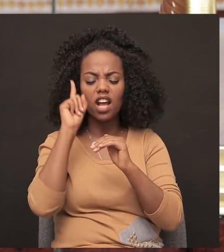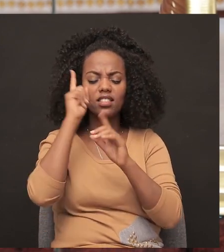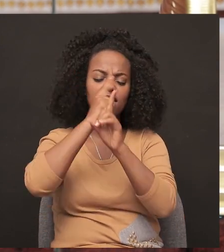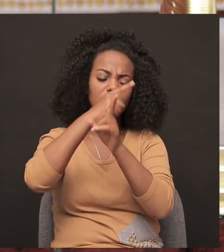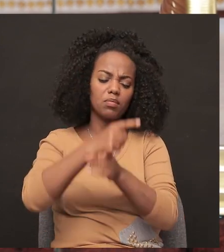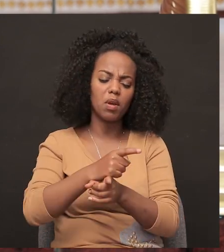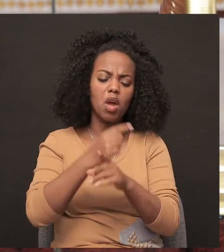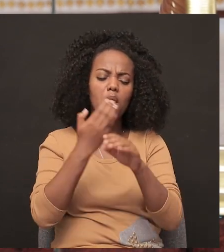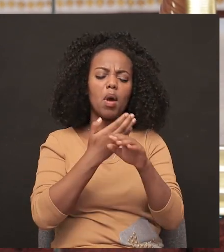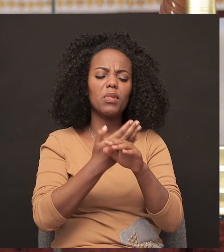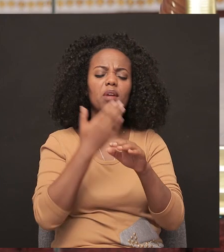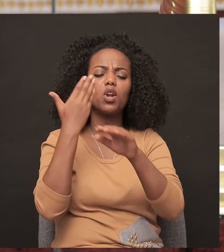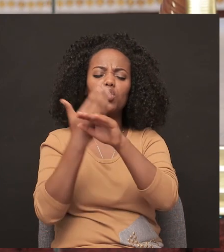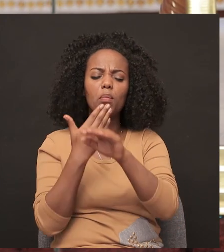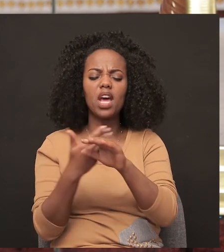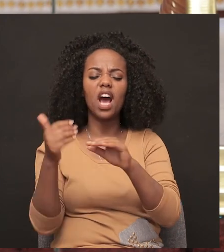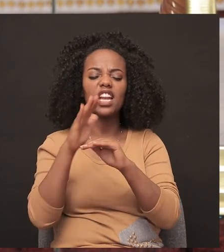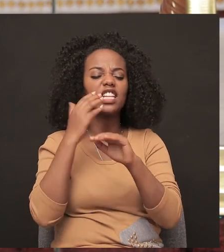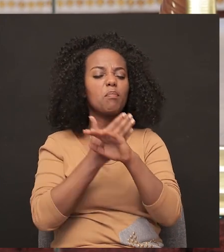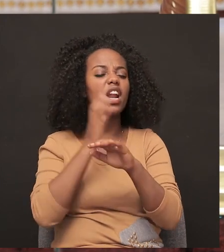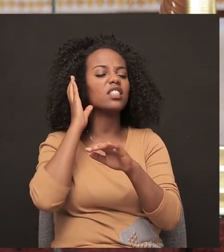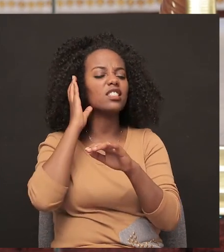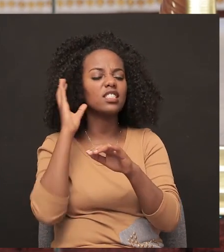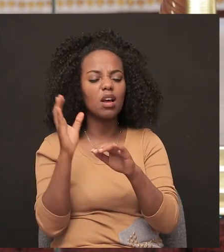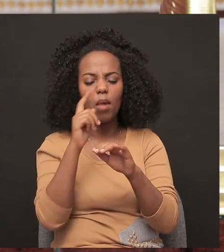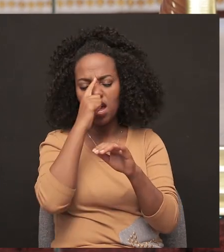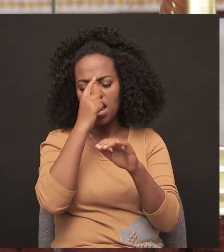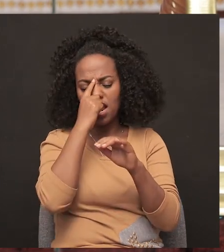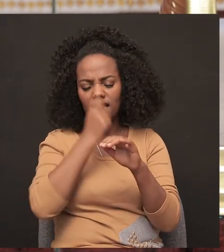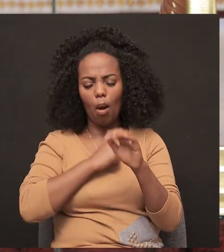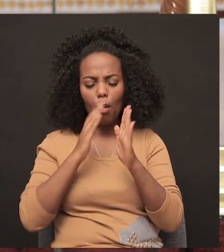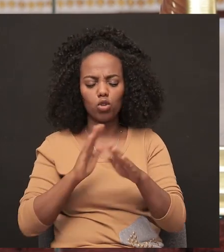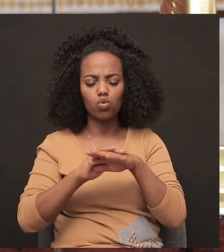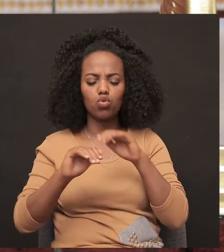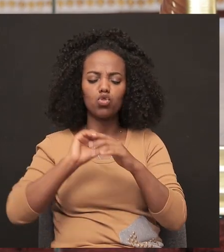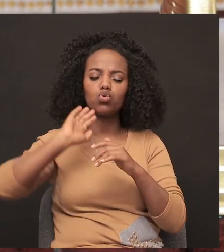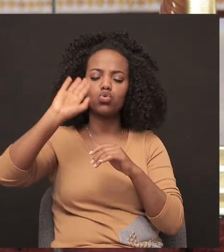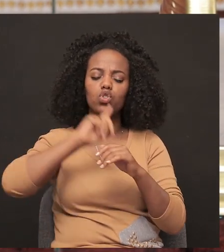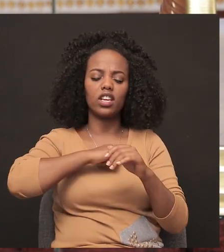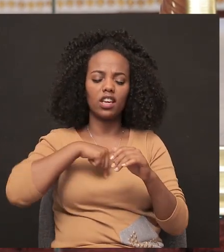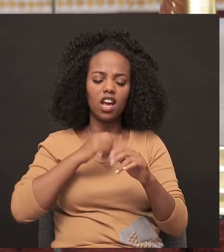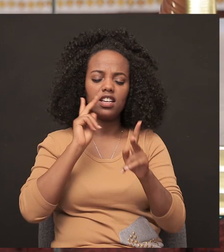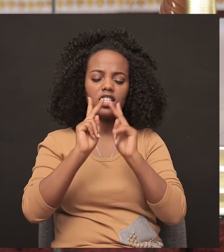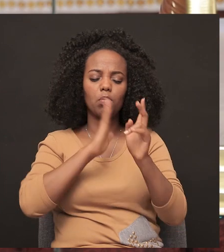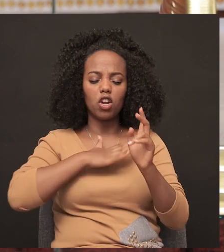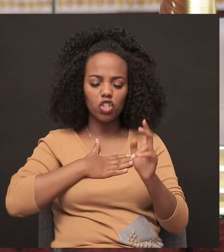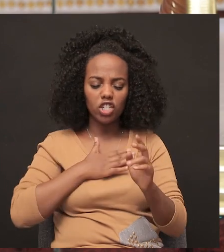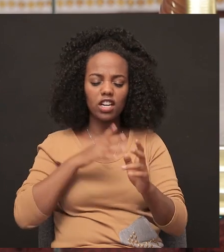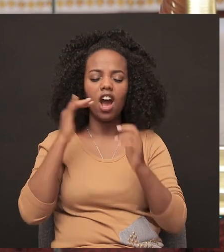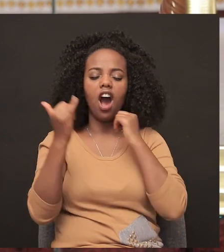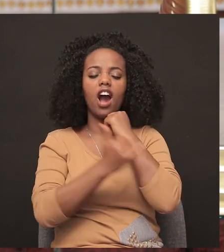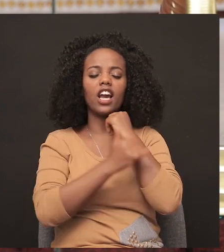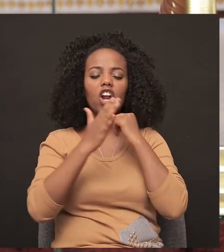እንድትመልስ በሚለመነው ልመና ላይ ልመናችንን እንድትሰማ ለታመኑት እጆች እኛንና ህዝባችንን